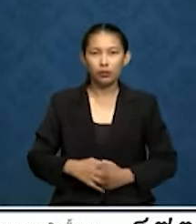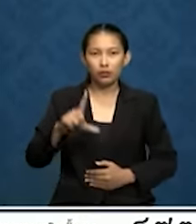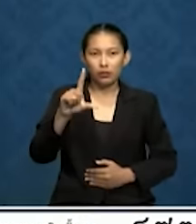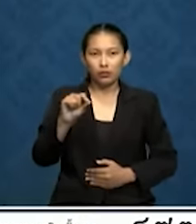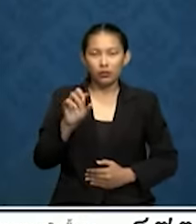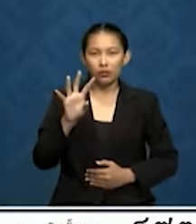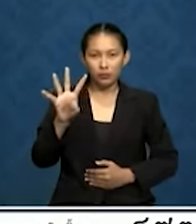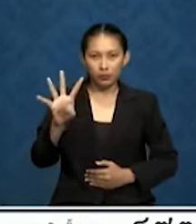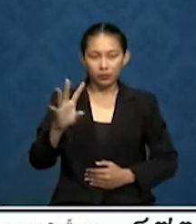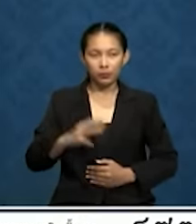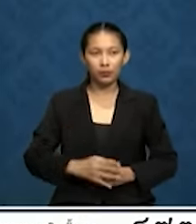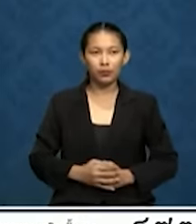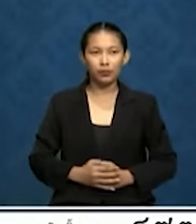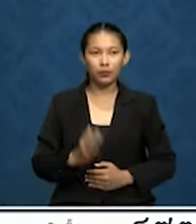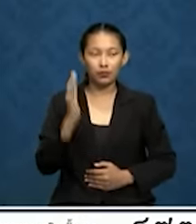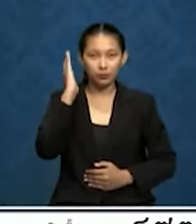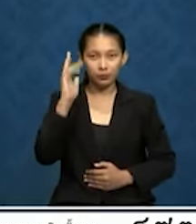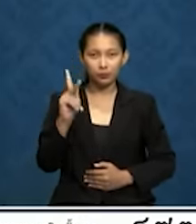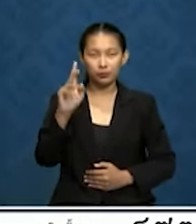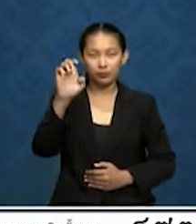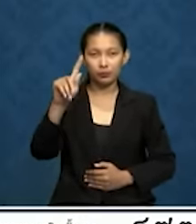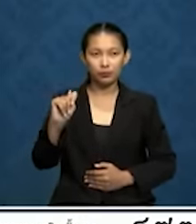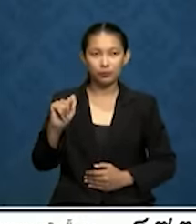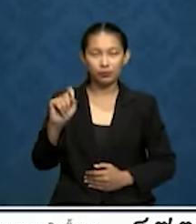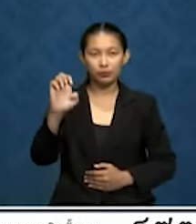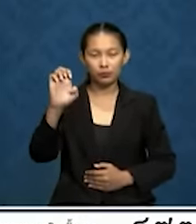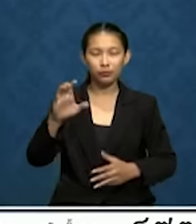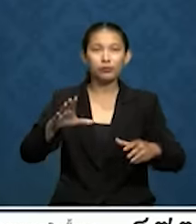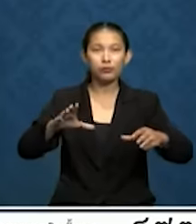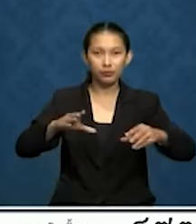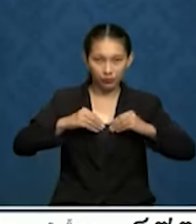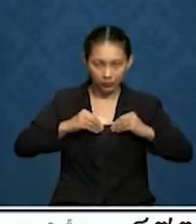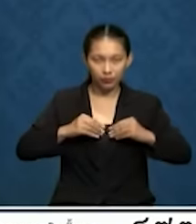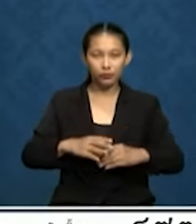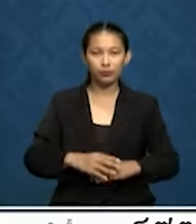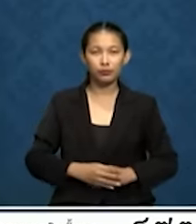24นายกิตติศักดิ์คณาสวัสดิ ์เห็นชอบครับ